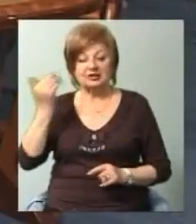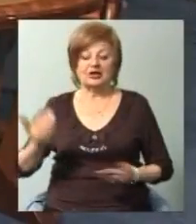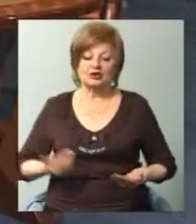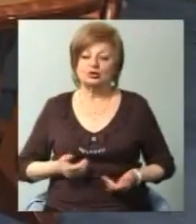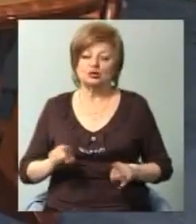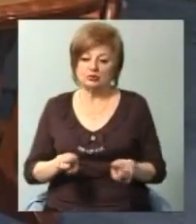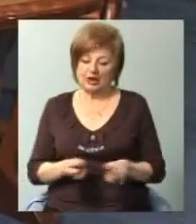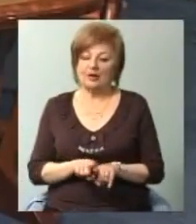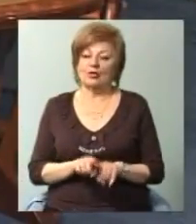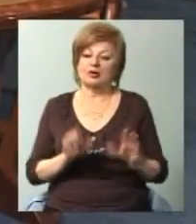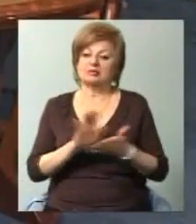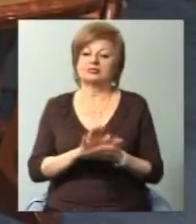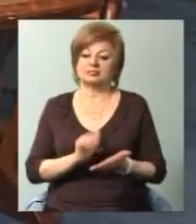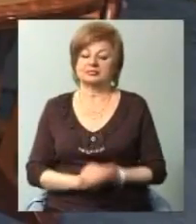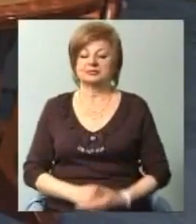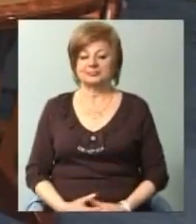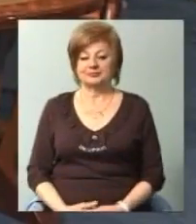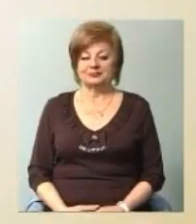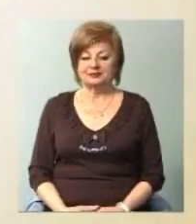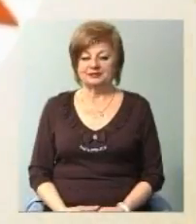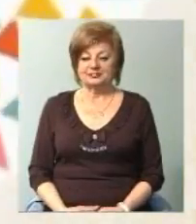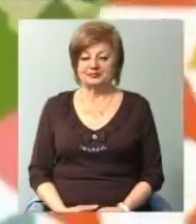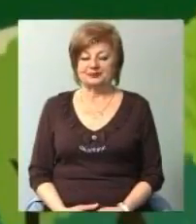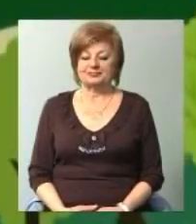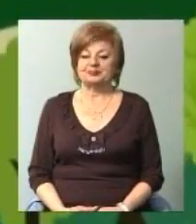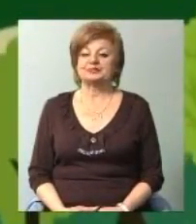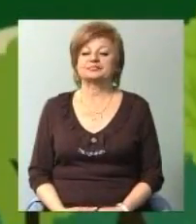за порода така Акіта Іну?